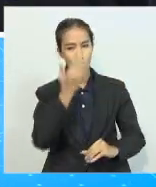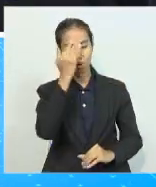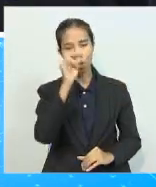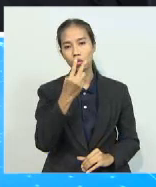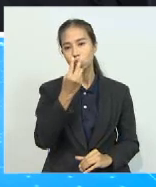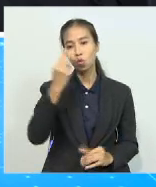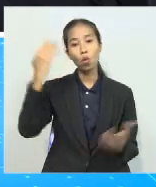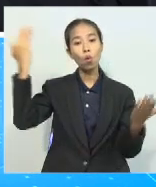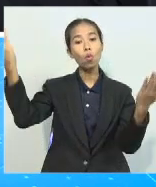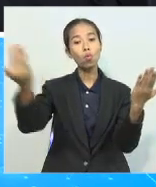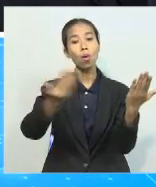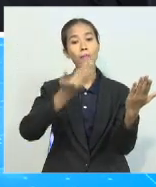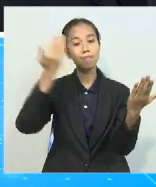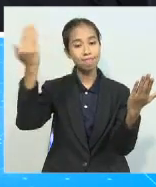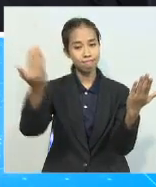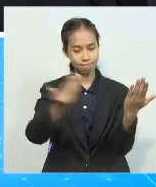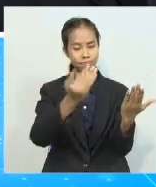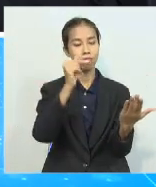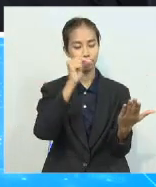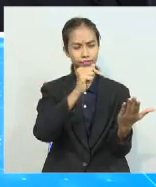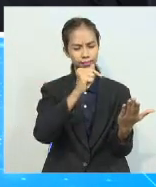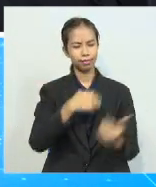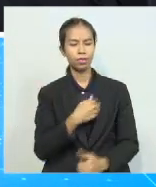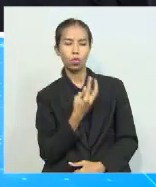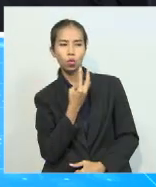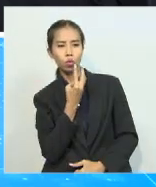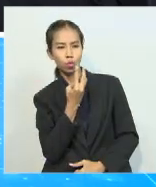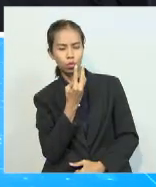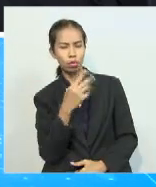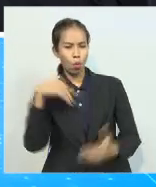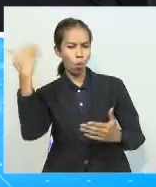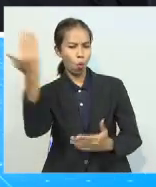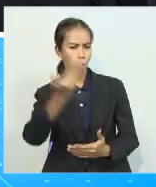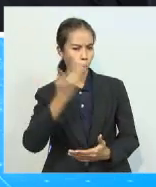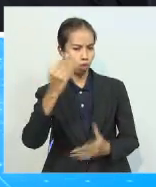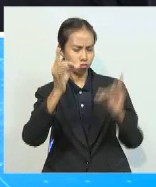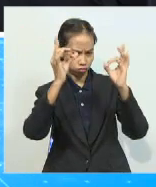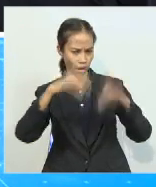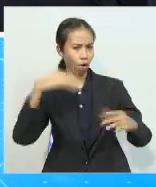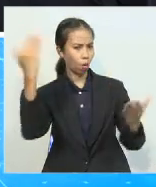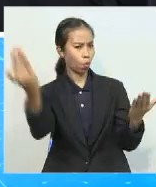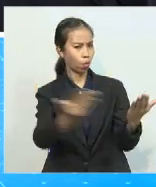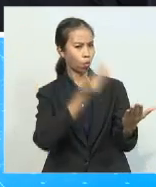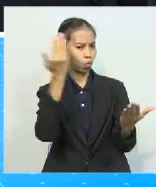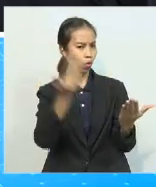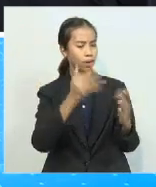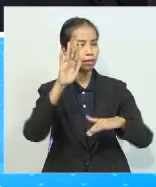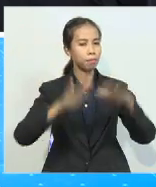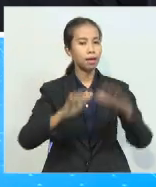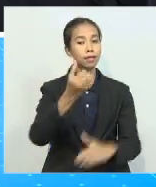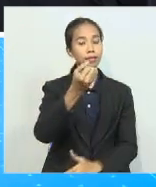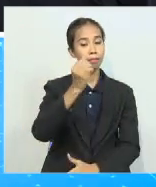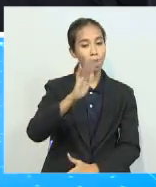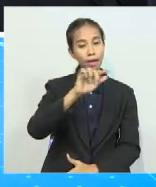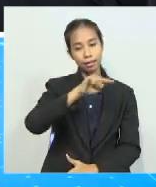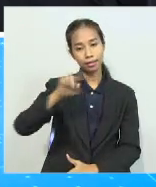ลมที่ลงมาในช่วงนี้นั้นก็แรงพอสมควรนะครับอยู่ในเกณฑ์ประมาณ 15-30 กิโล